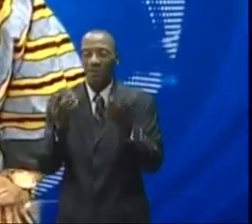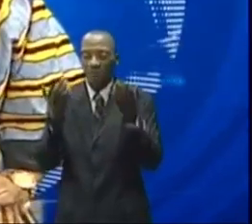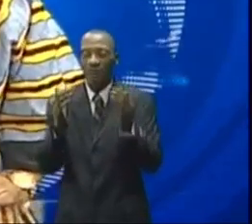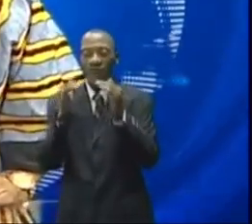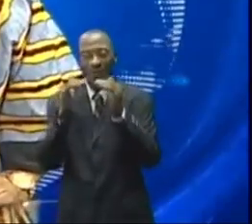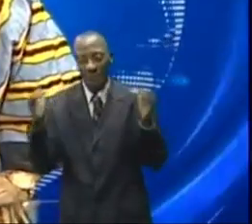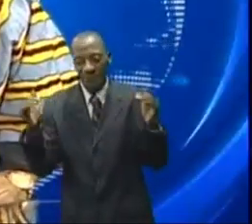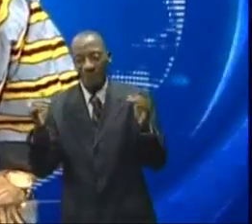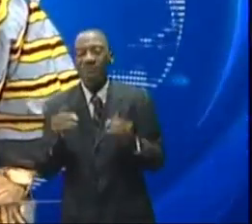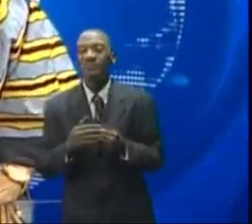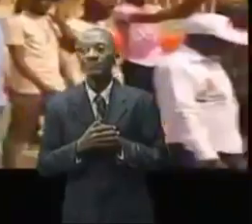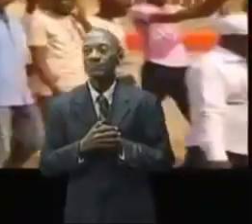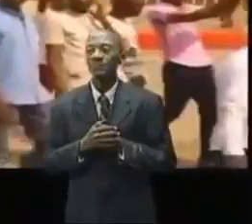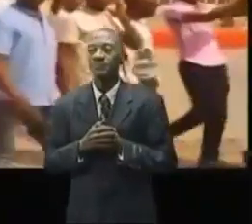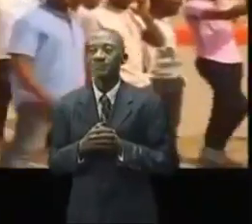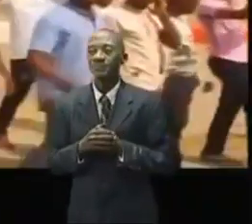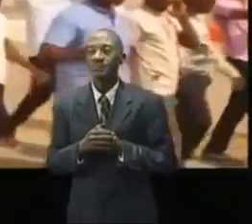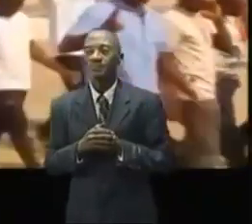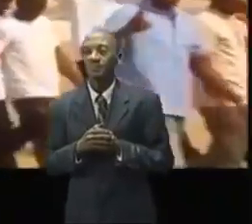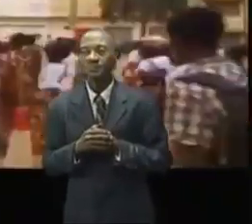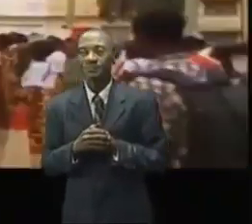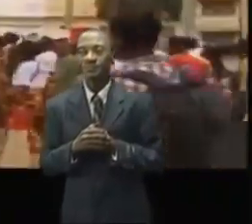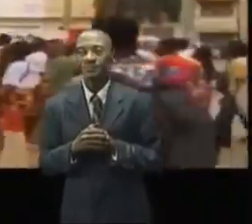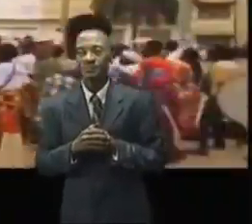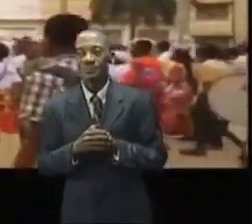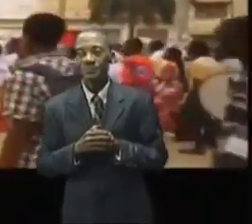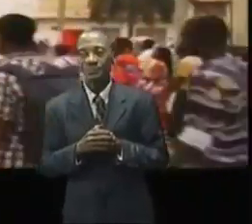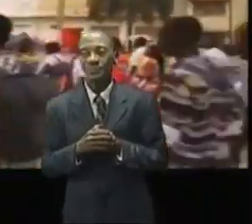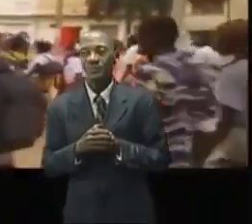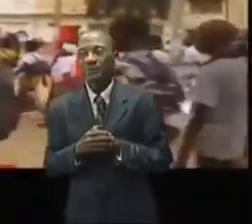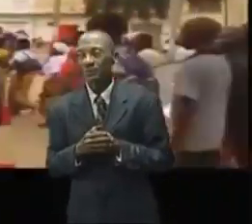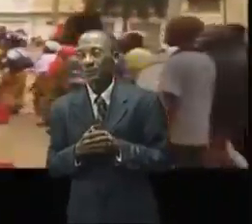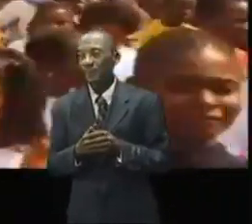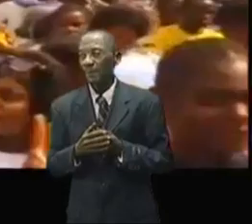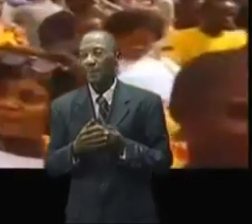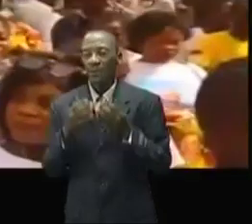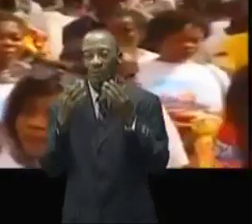Capella pour les détails. Les forces vives et les jeunes de la Tchopo